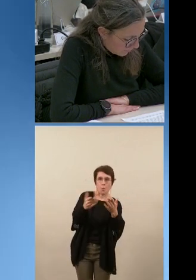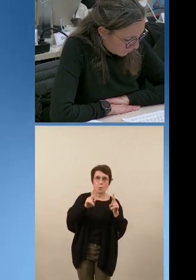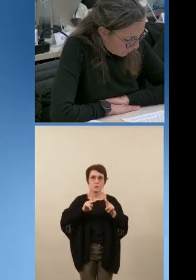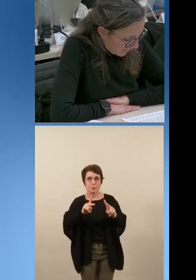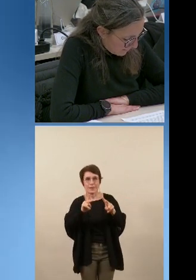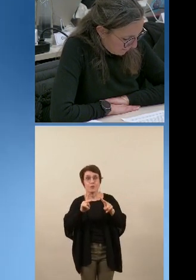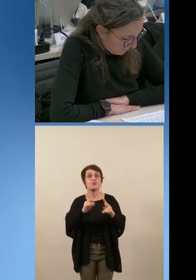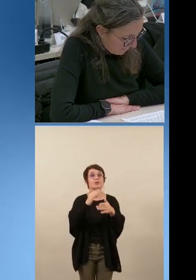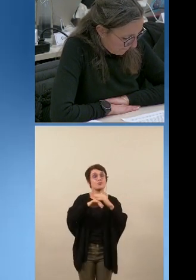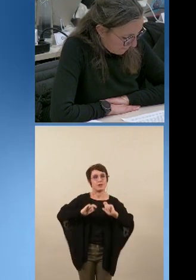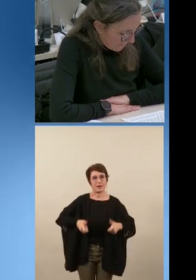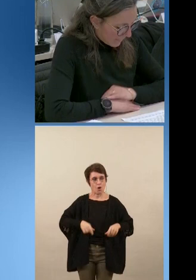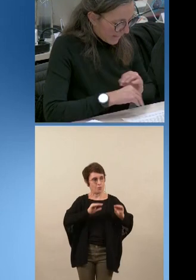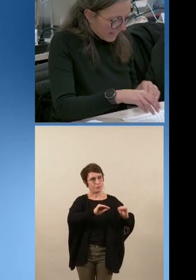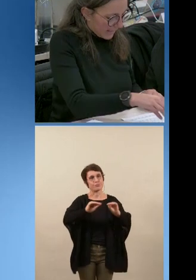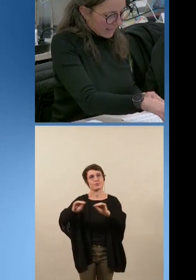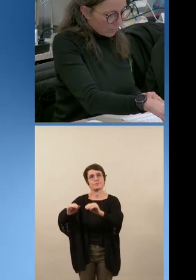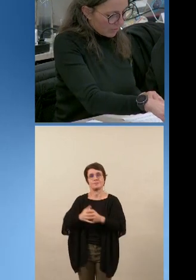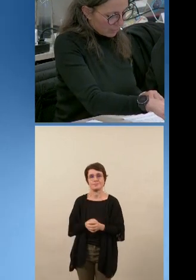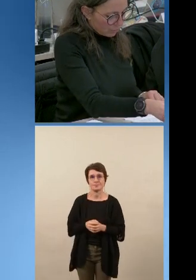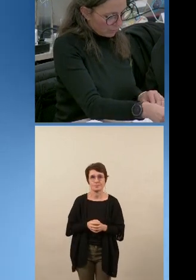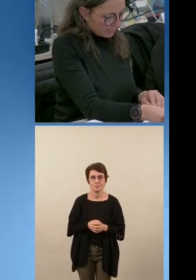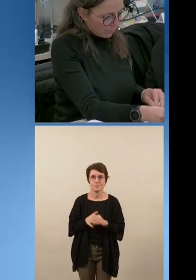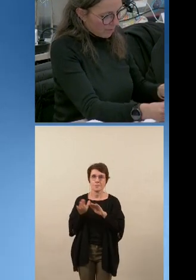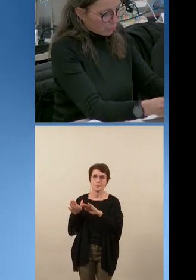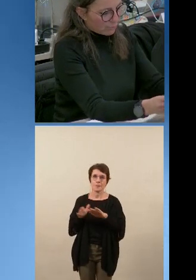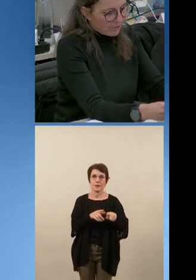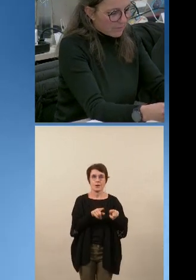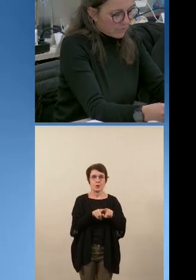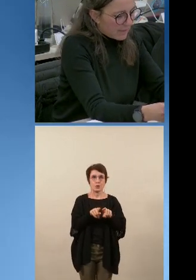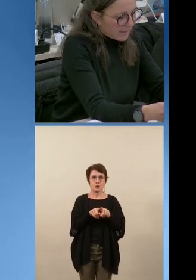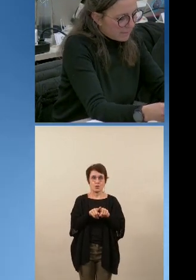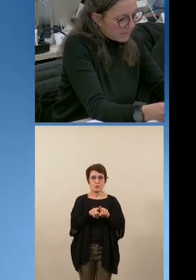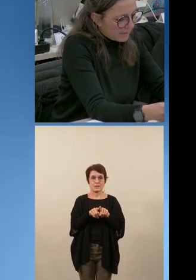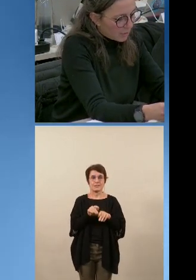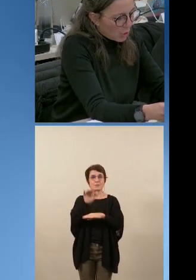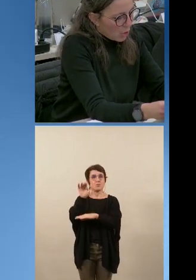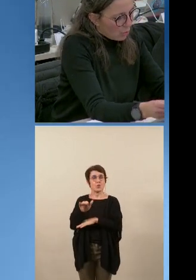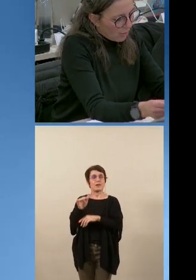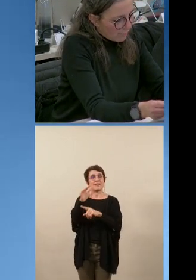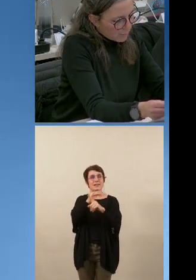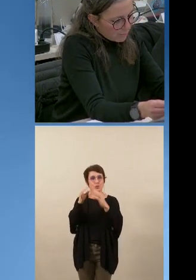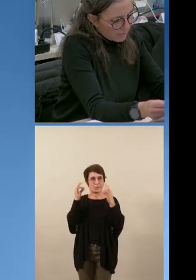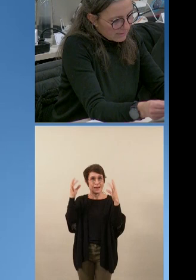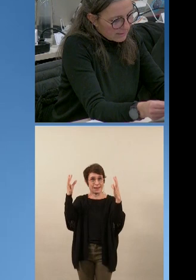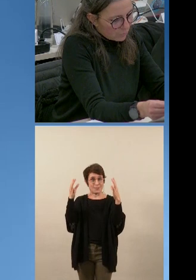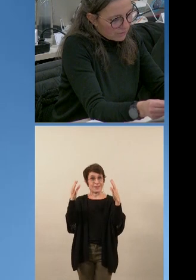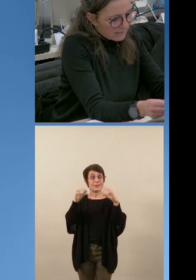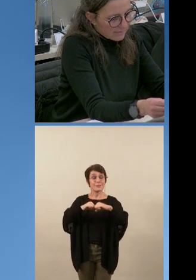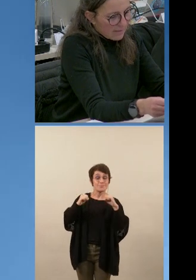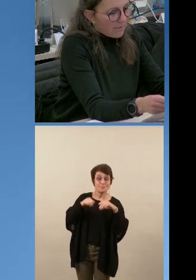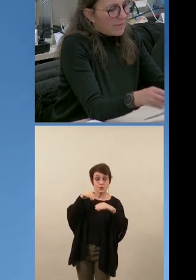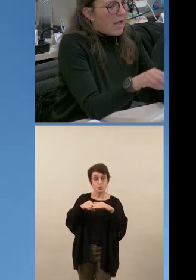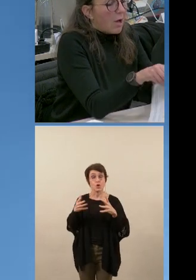les temps scolaires également issu du déploiement du boucliers social et climatique le renforcement des équipes